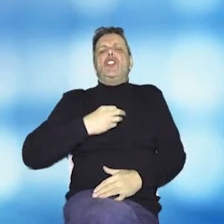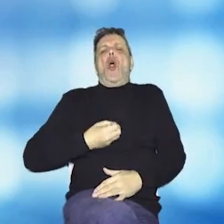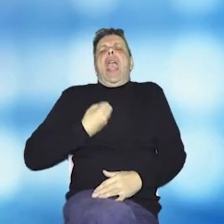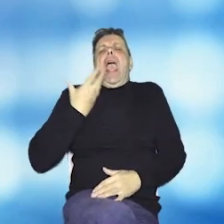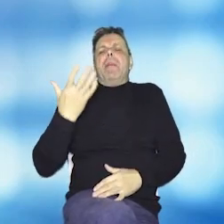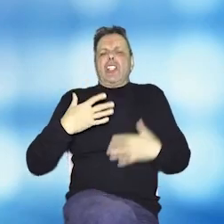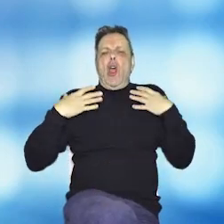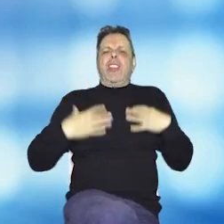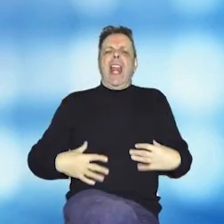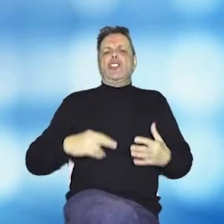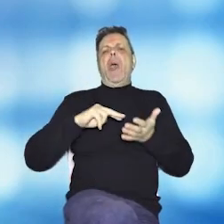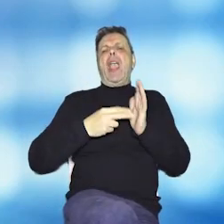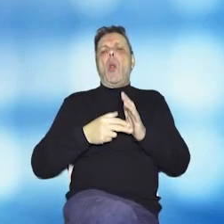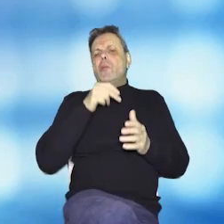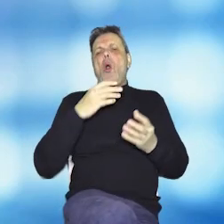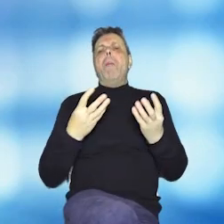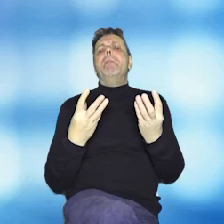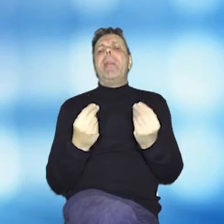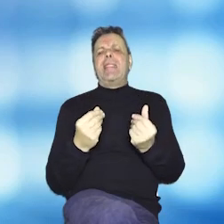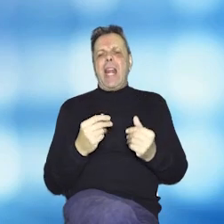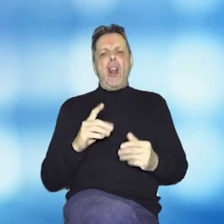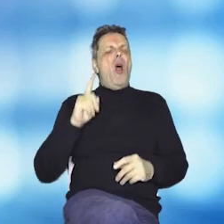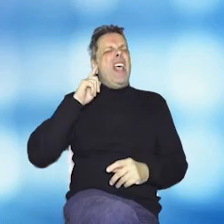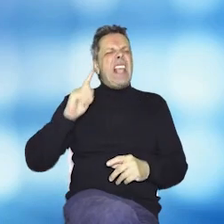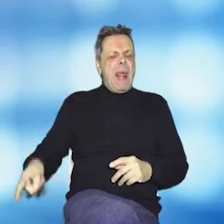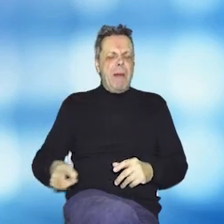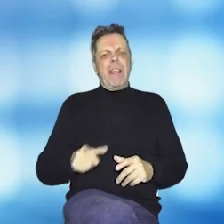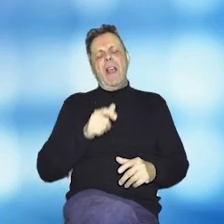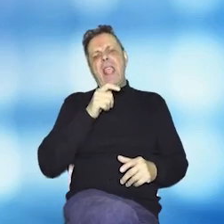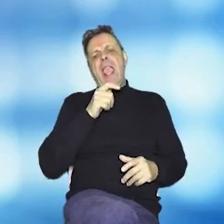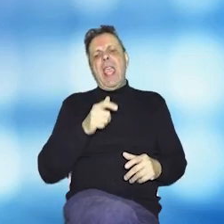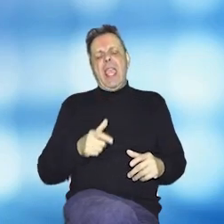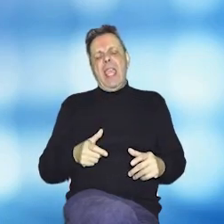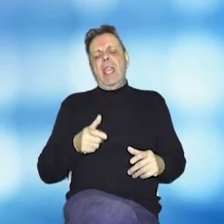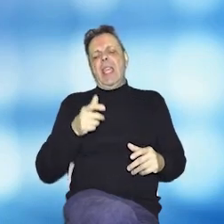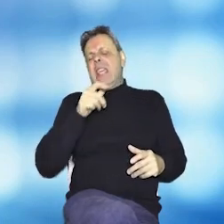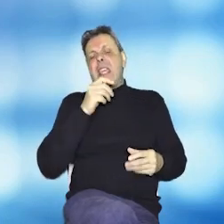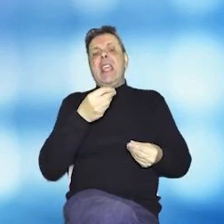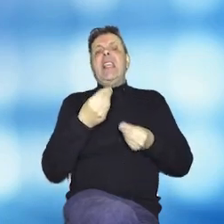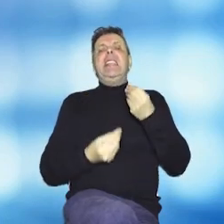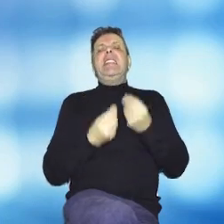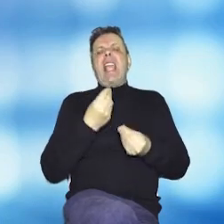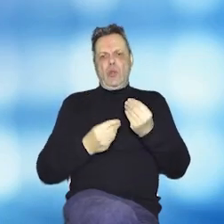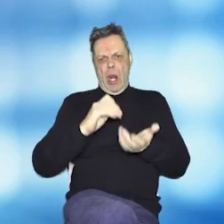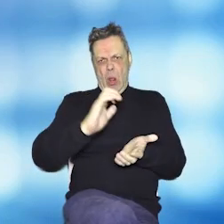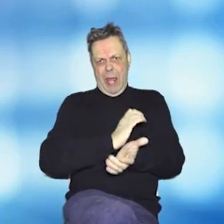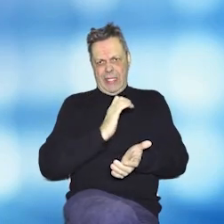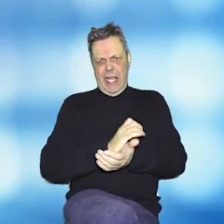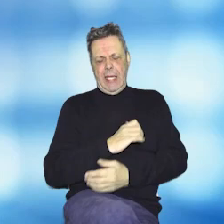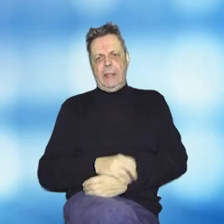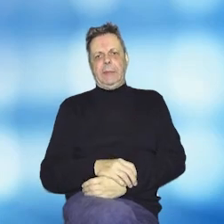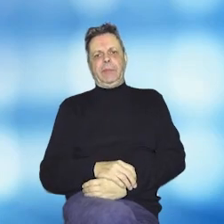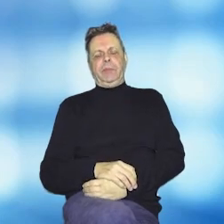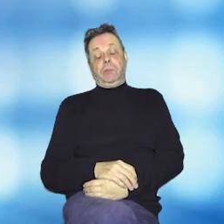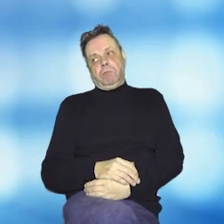emocionalno, tjelesno, ekonomsko ili materijalno zanemarivanje i najrjeđi oblik, to je seksualno spolno nasilje.